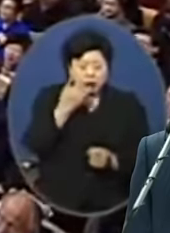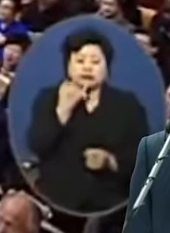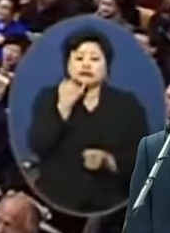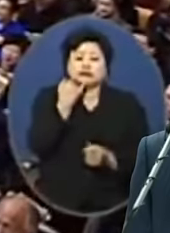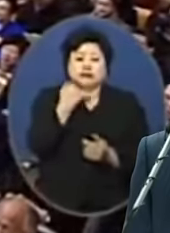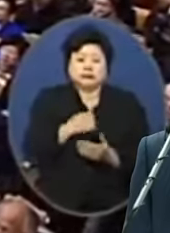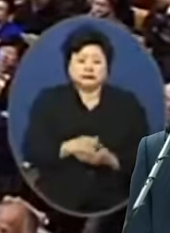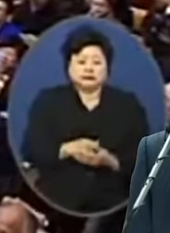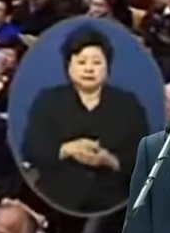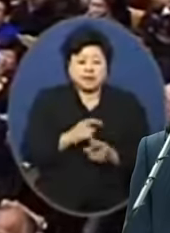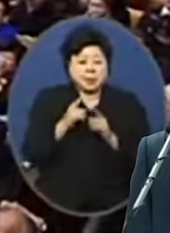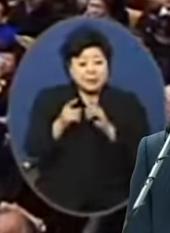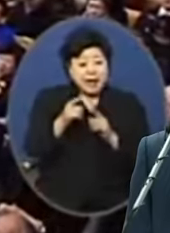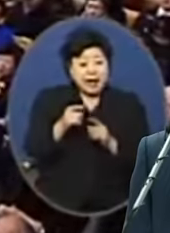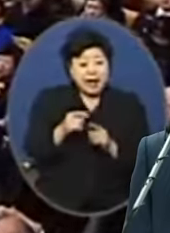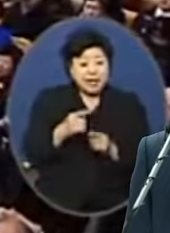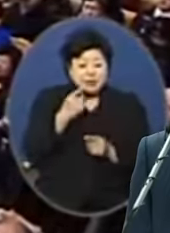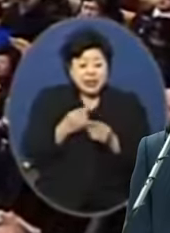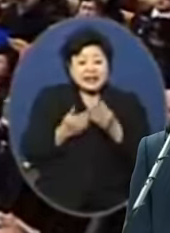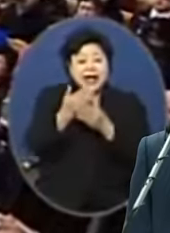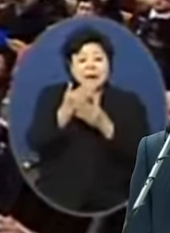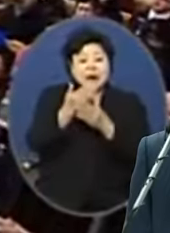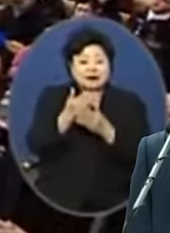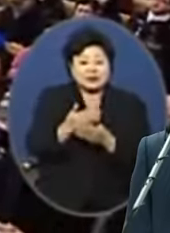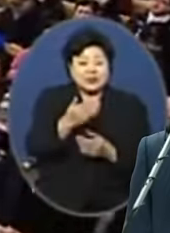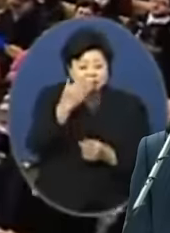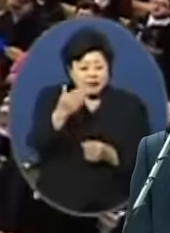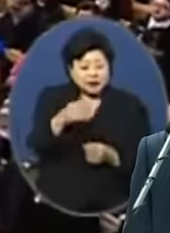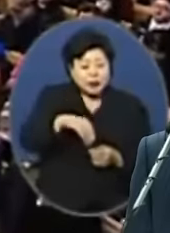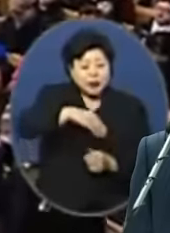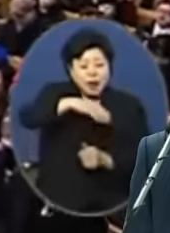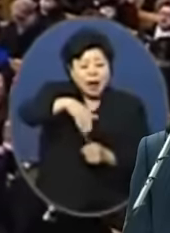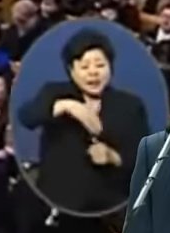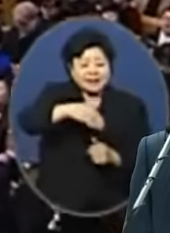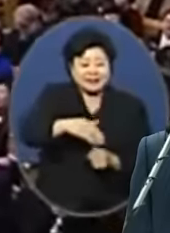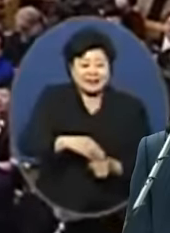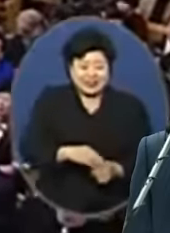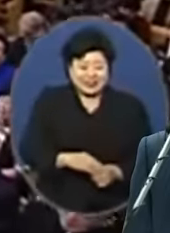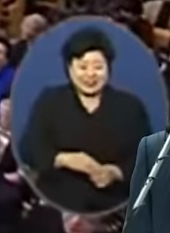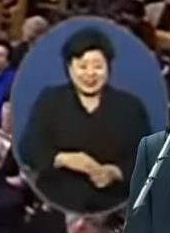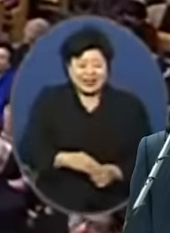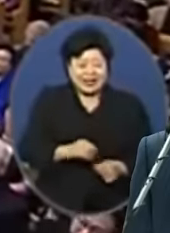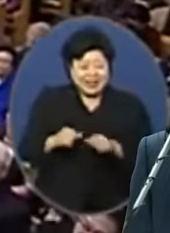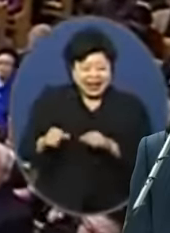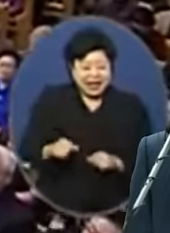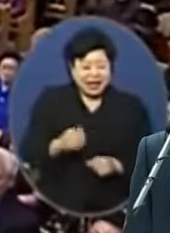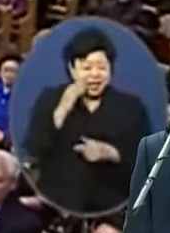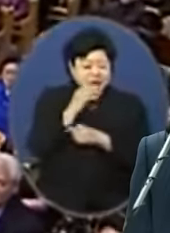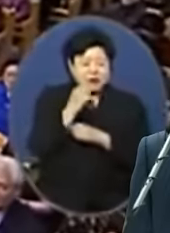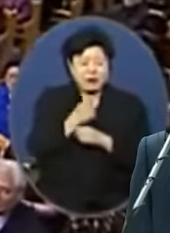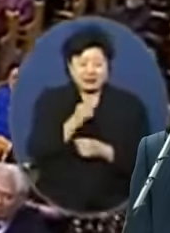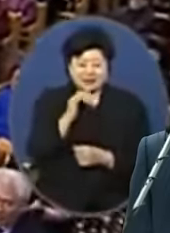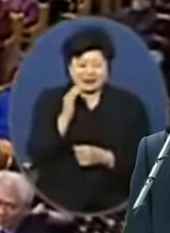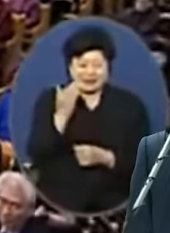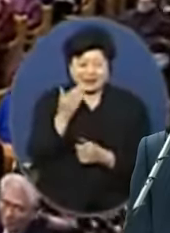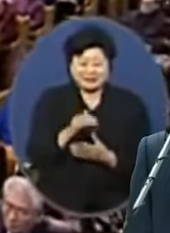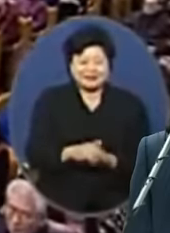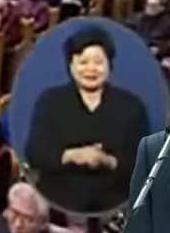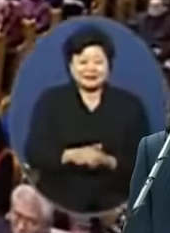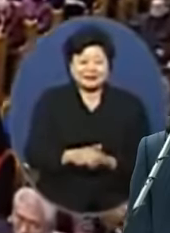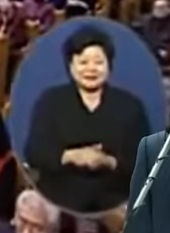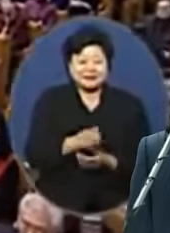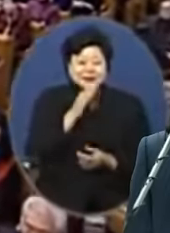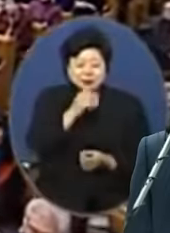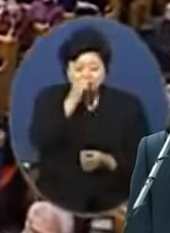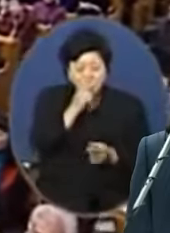그런데 이런 말이 여러분 입 밖에 나가면 여러분 환경의 역사에서 열매를 맺게 만들어준다는 것입니다.